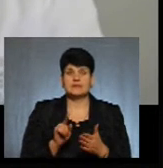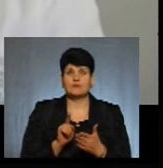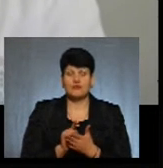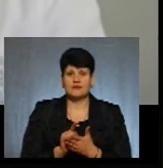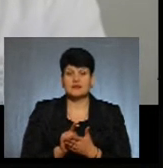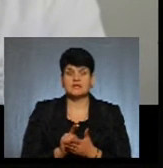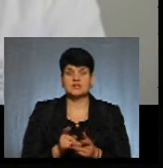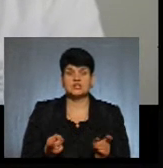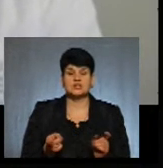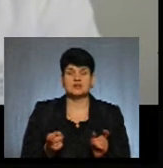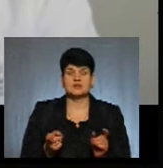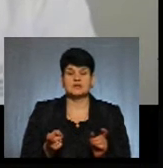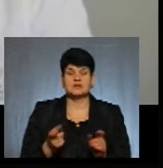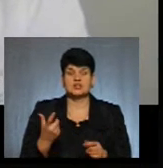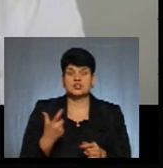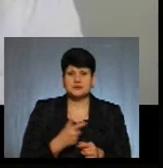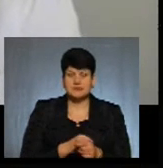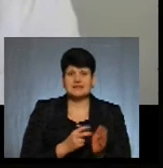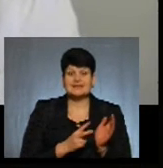щепитися в перші 72 години